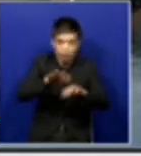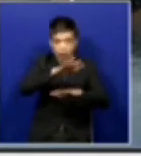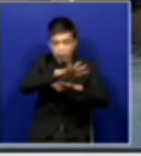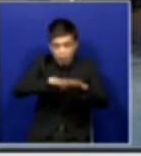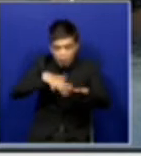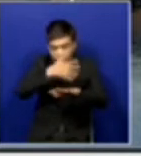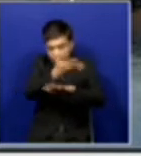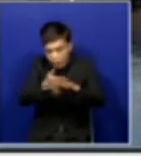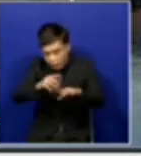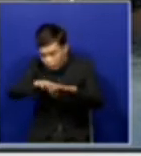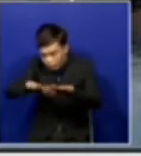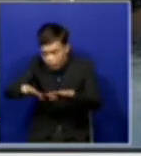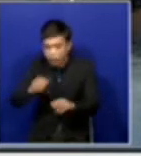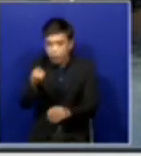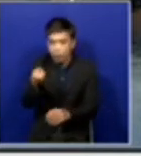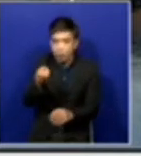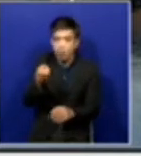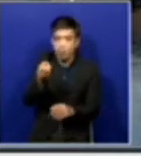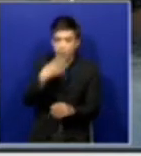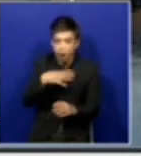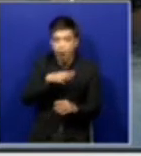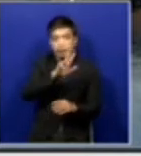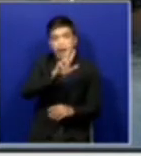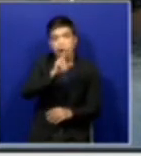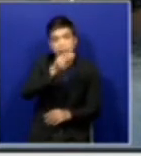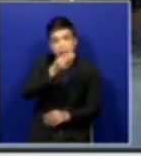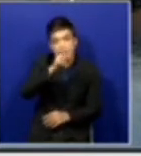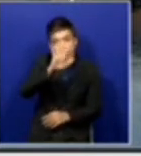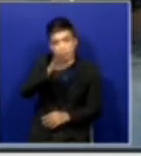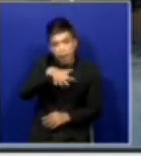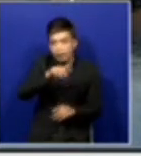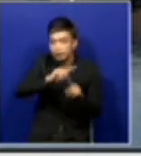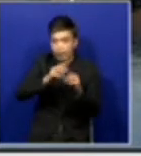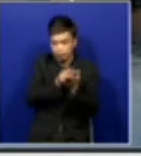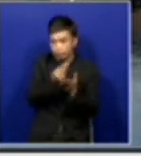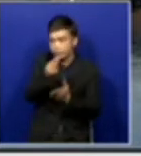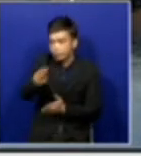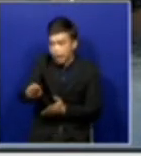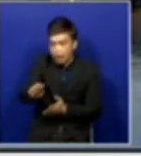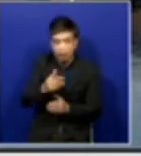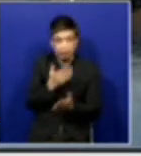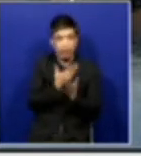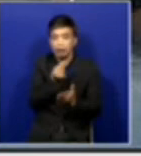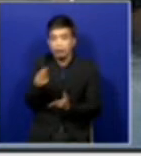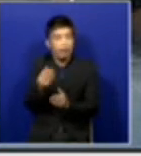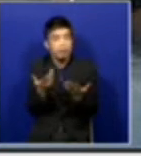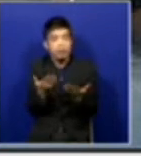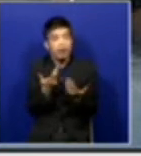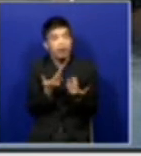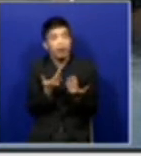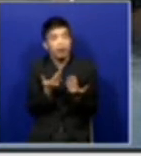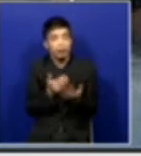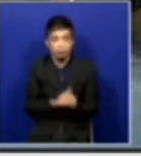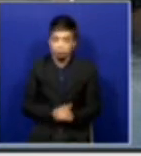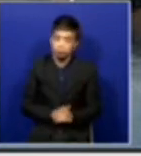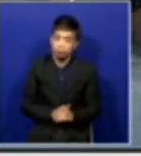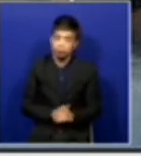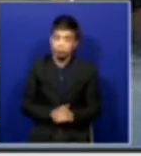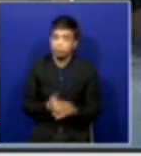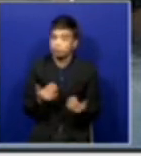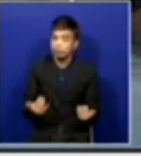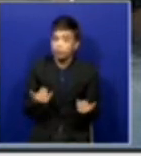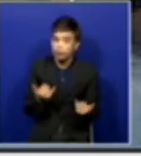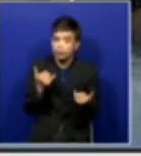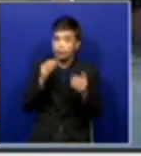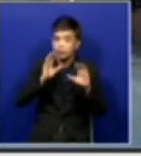นึ่ง 35,000 บาทท่านก็ไม่จ่ายเวลานี้ท่านไล่รายละเอียดข้าราชการ